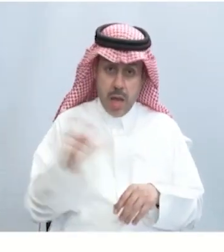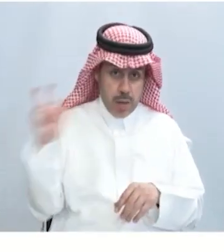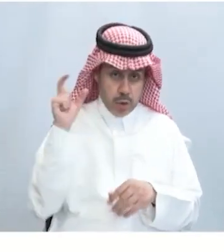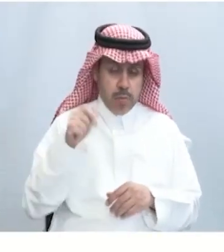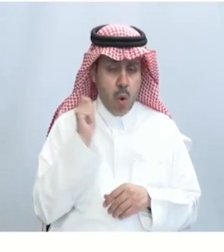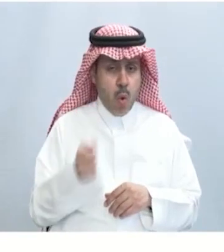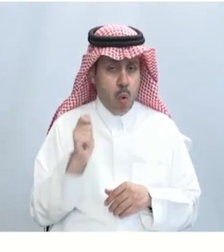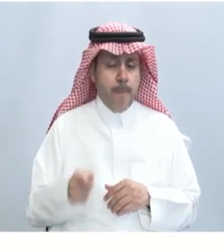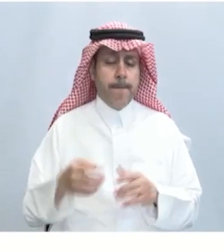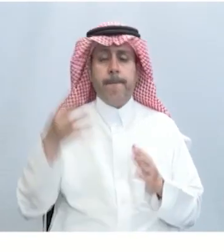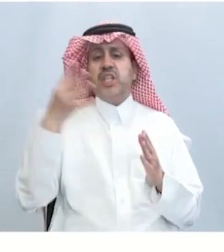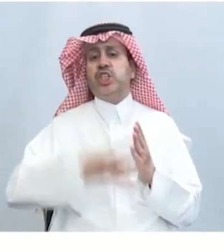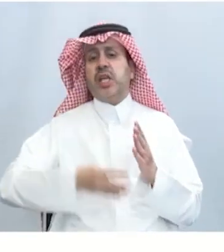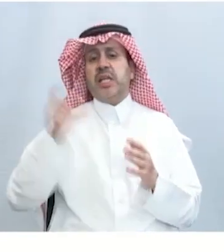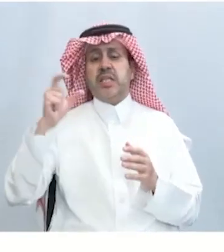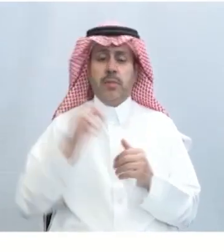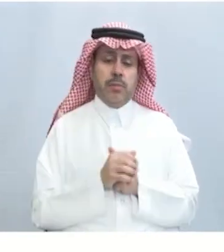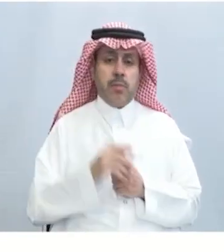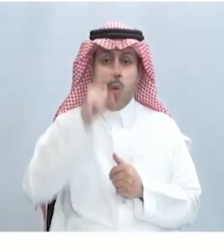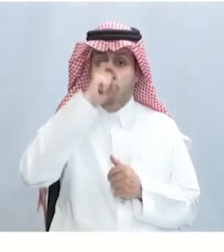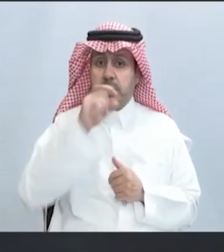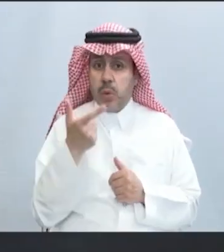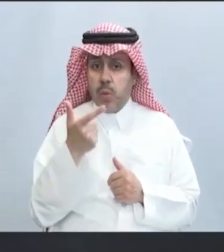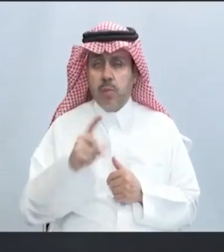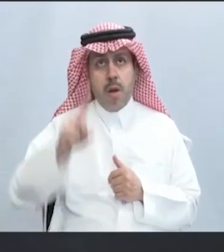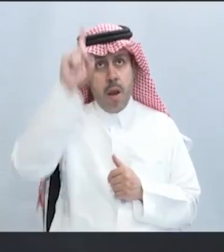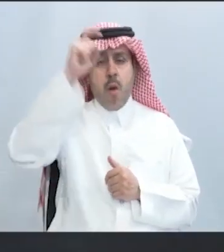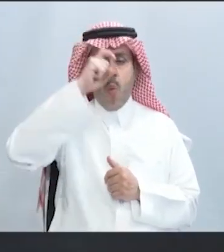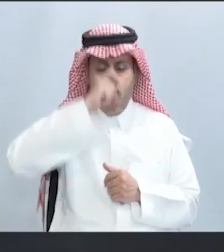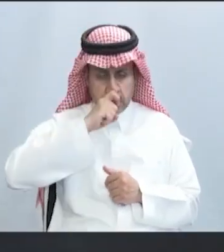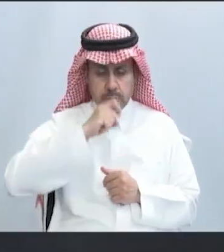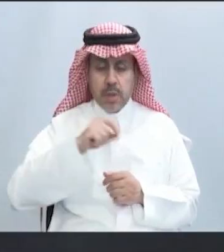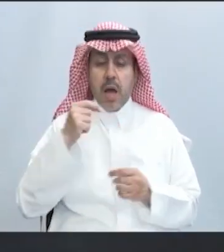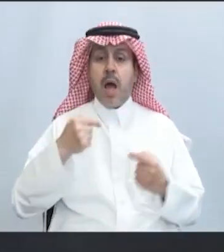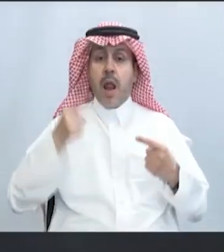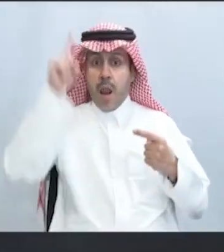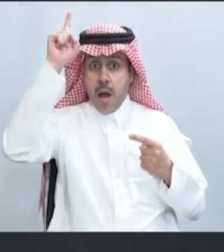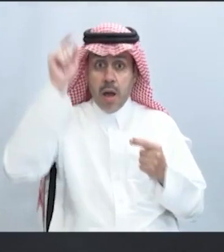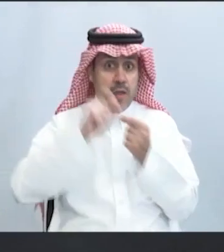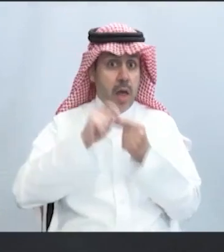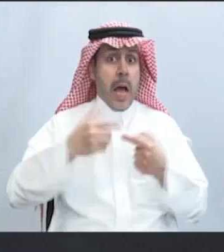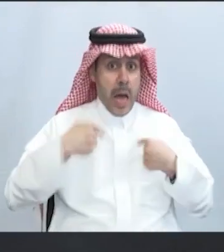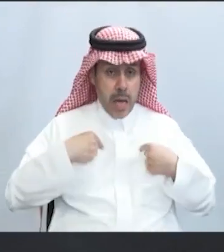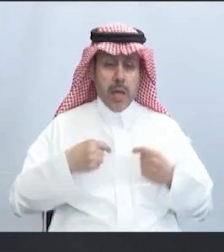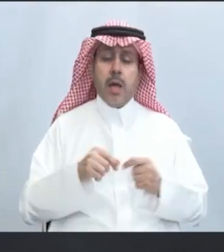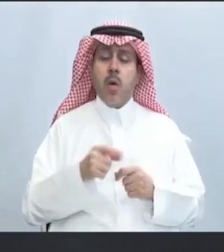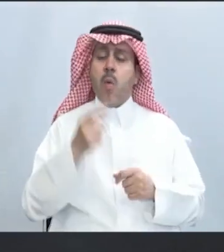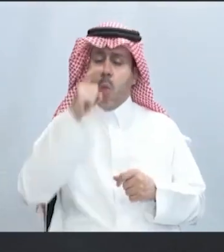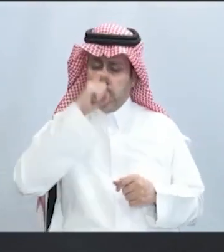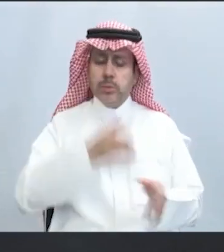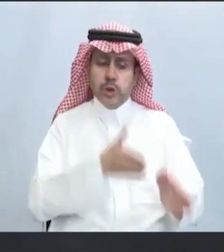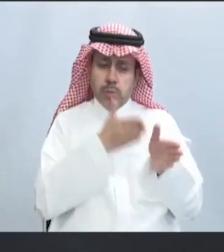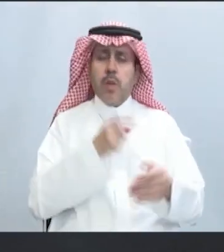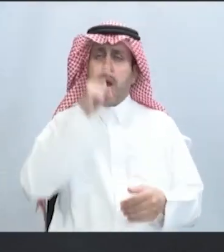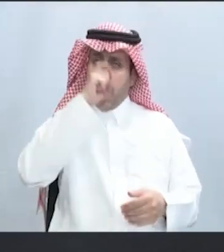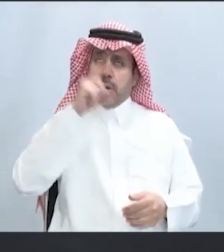الحكم بشريعته من هو الفارض هو الله جل وعلا الذي خلقنا فيجب ان نمتثل هذا الامر الله هو